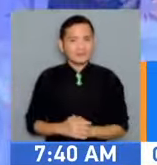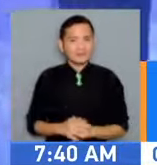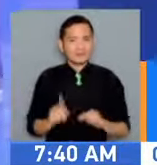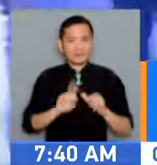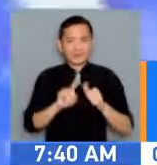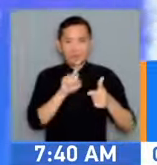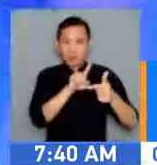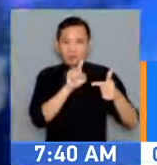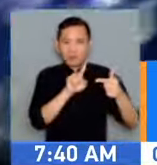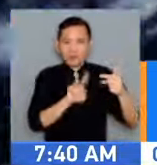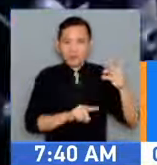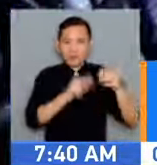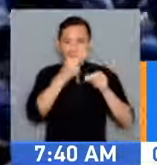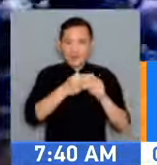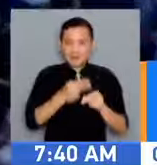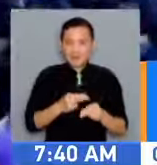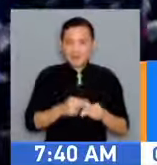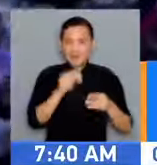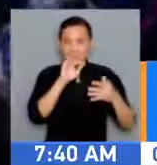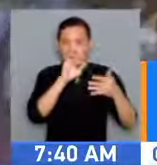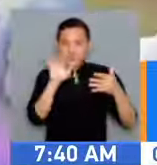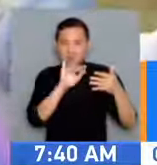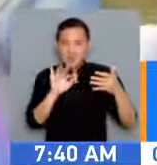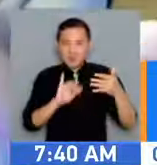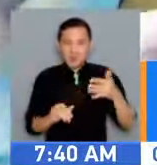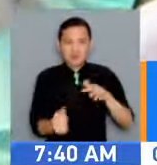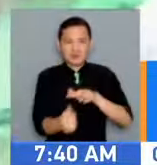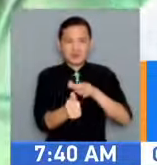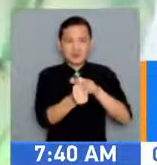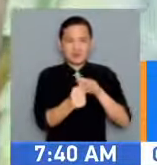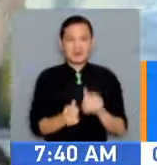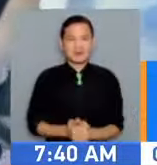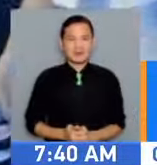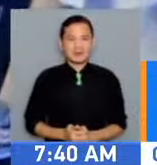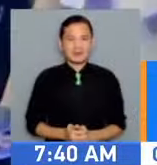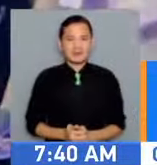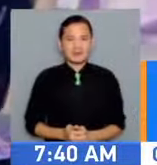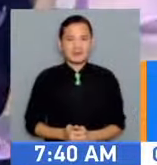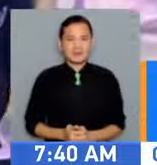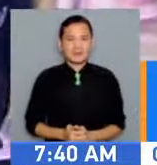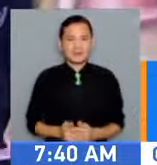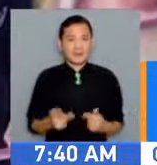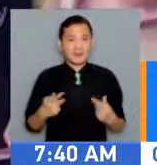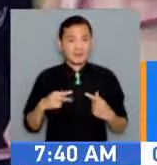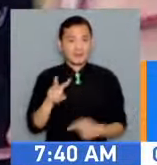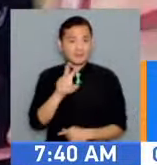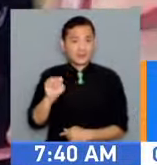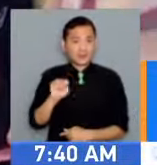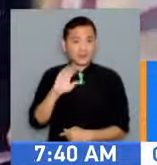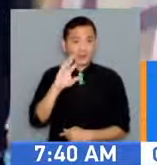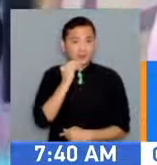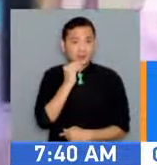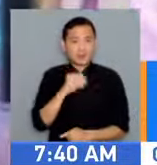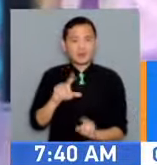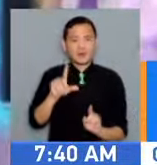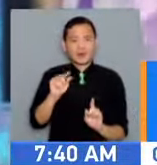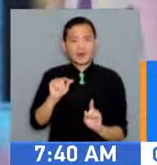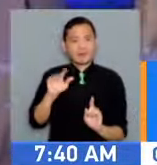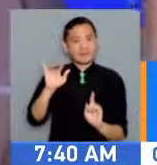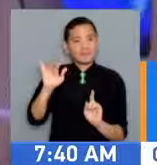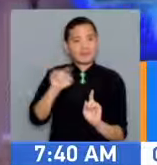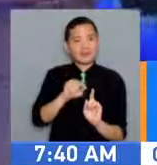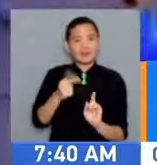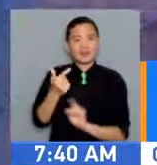Castro at OG Sangre Elena Karil. Kakalaban nila sina Sangre Elena 2016 Gabby Garcia with Teddy